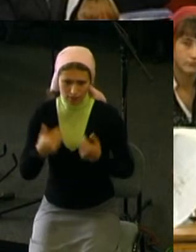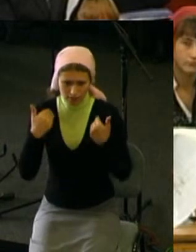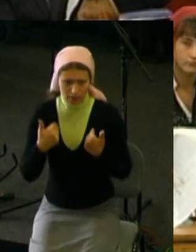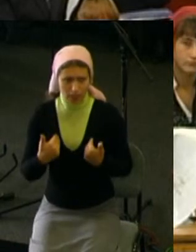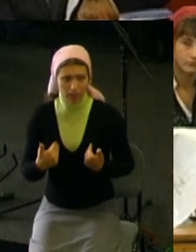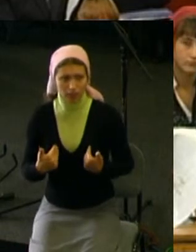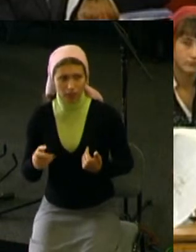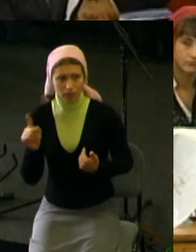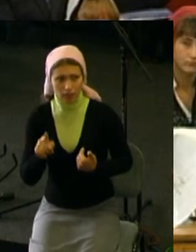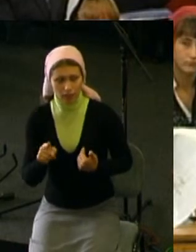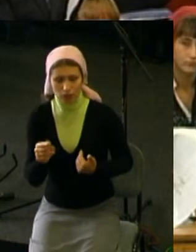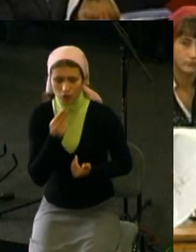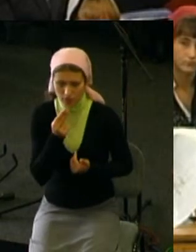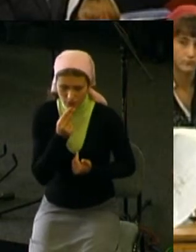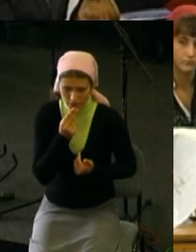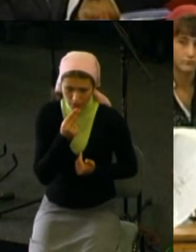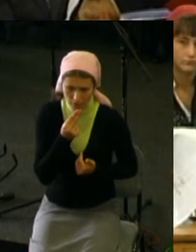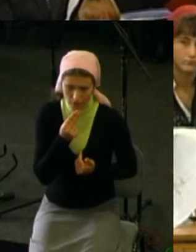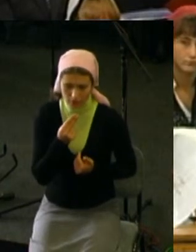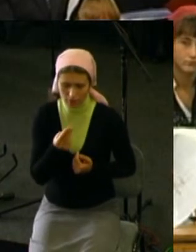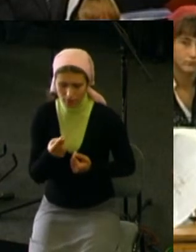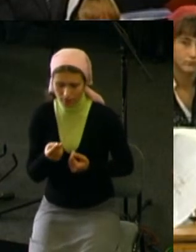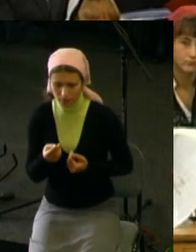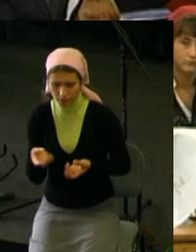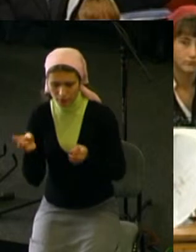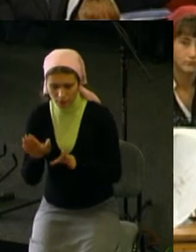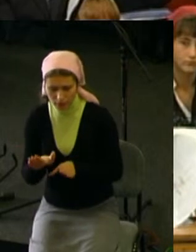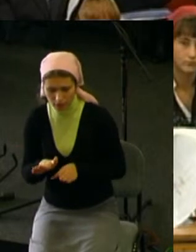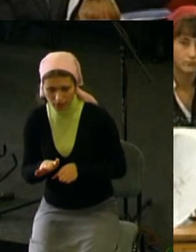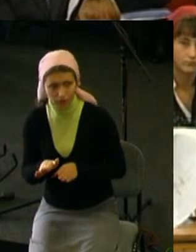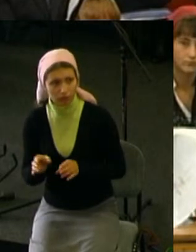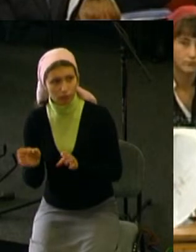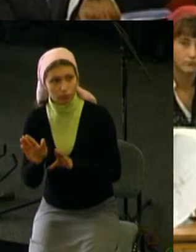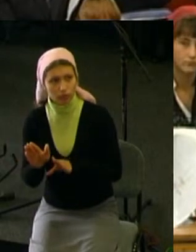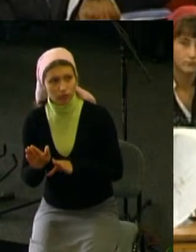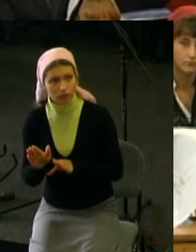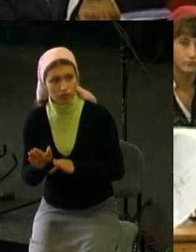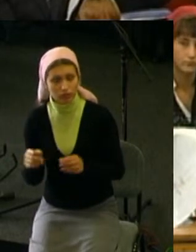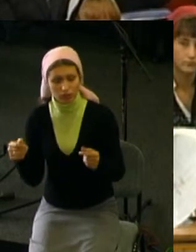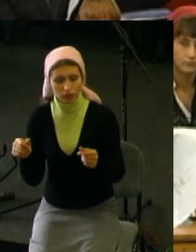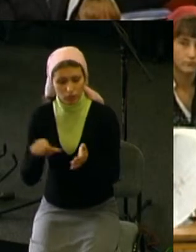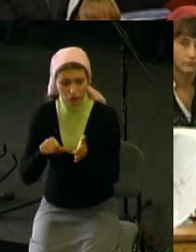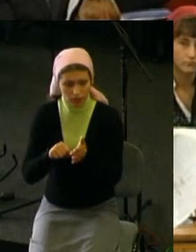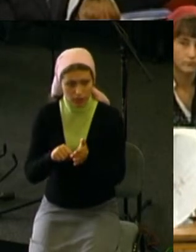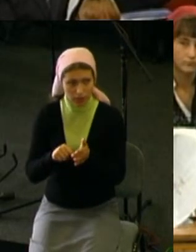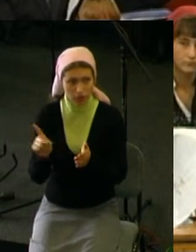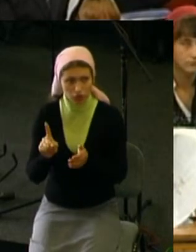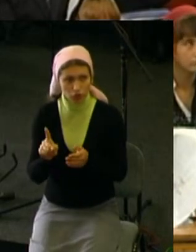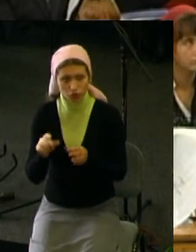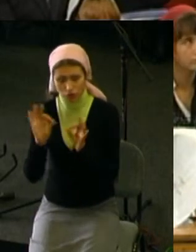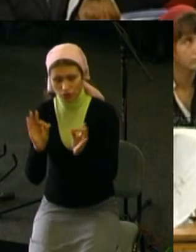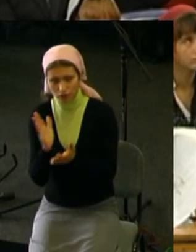з-за шилом хіба чи що їдять посвяти не спільники жертвенник А що ж я кажу що